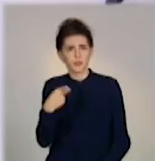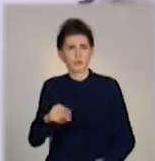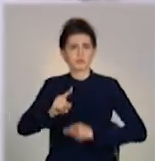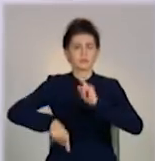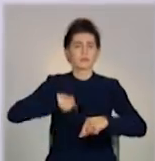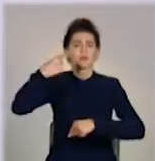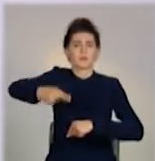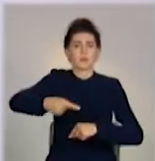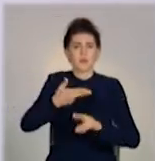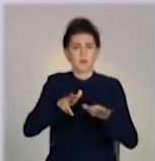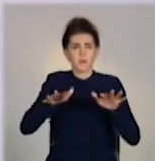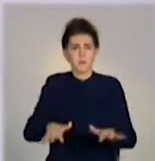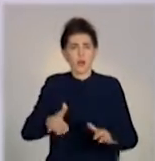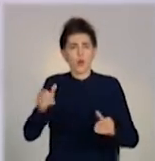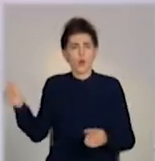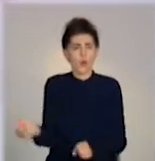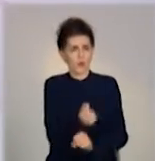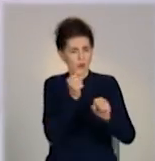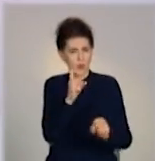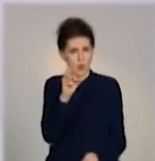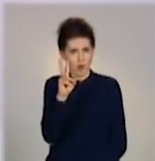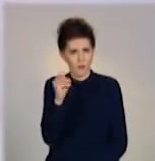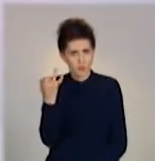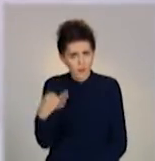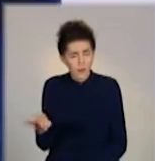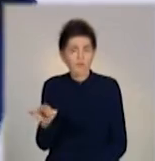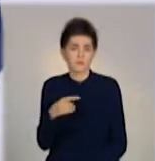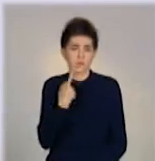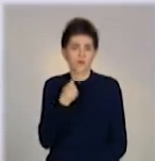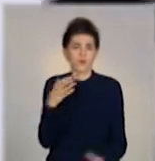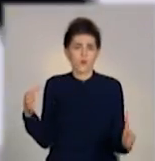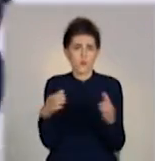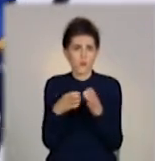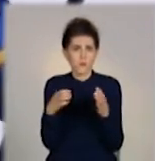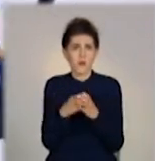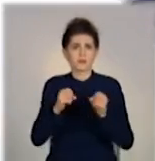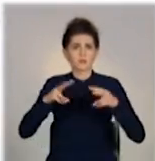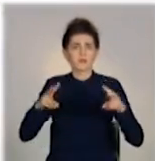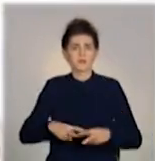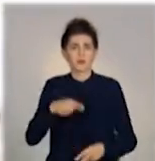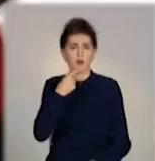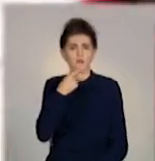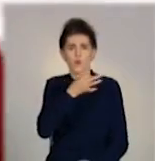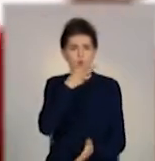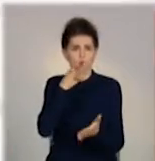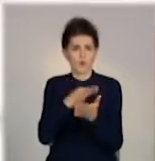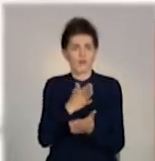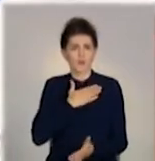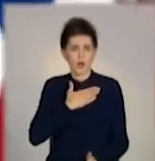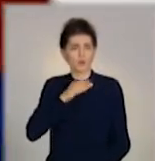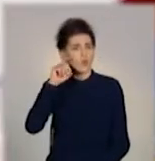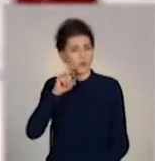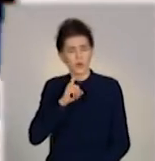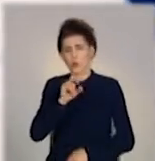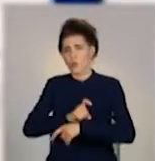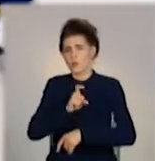скасувала Рада Міжнародної Федерації Хокею. Таким чином, команда Сергія Вітера, який очолює національну збірну України та